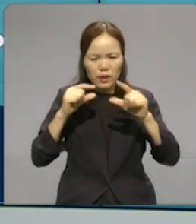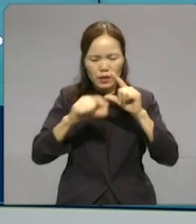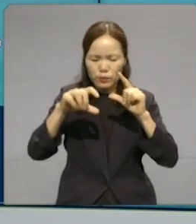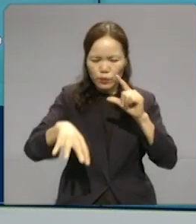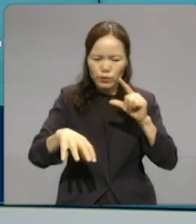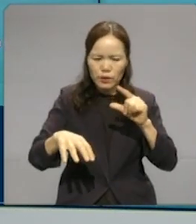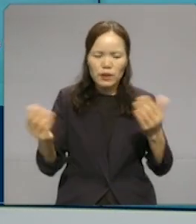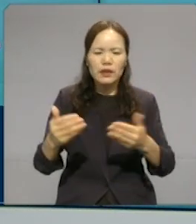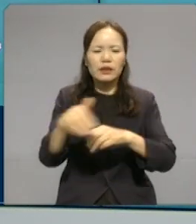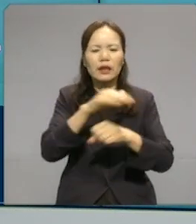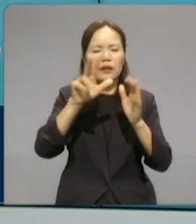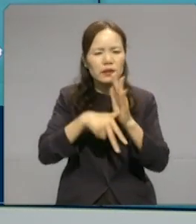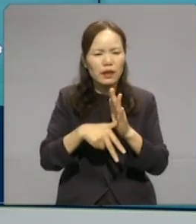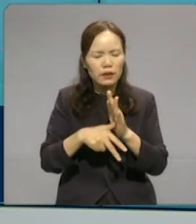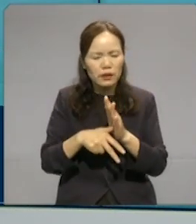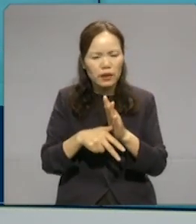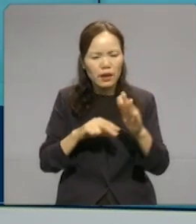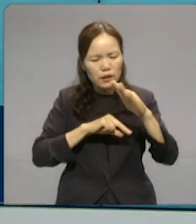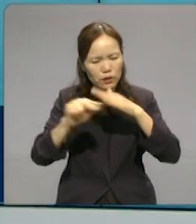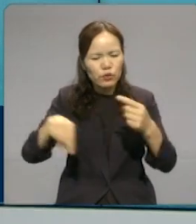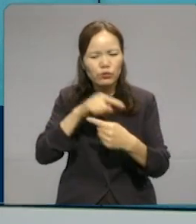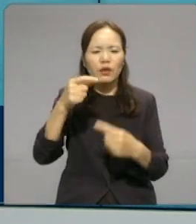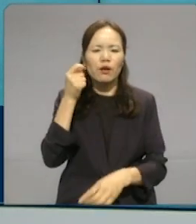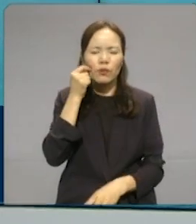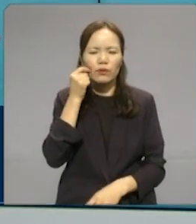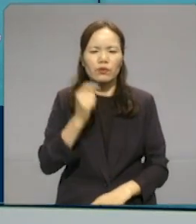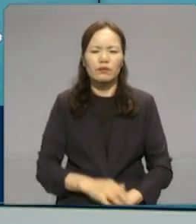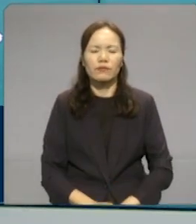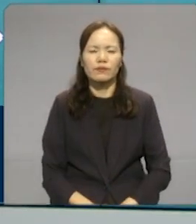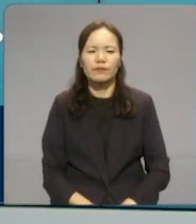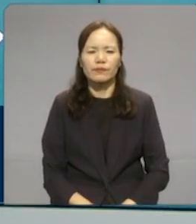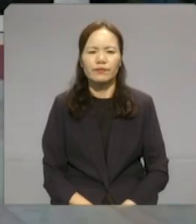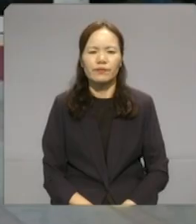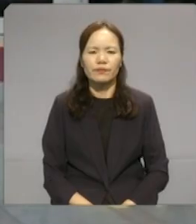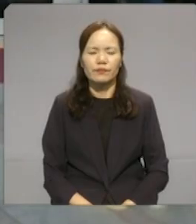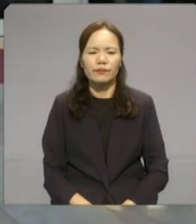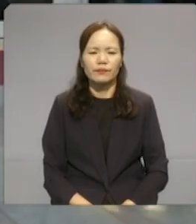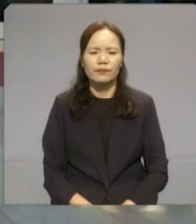시간에 차량을 투입하지 못하고 있습니다. 갈태훈 기자가 단독 보도합니다.